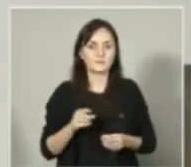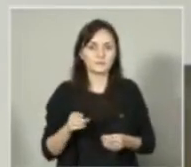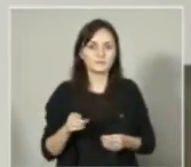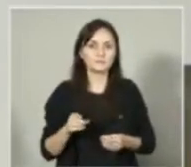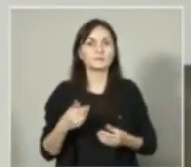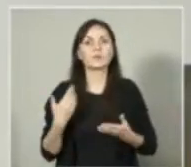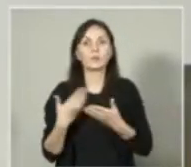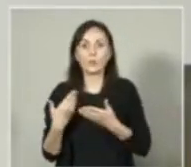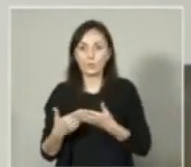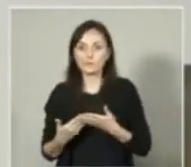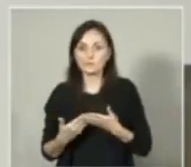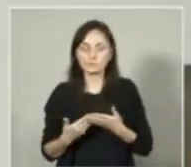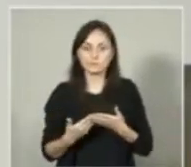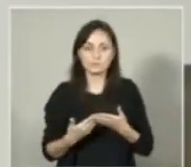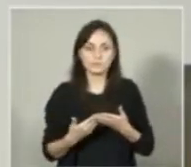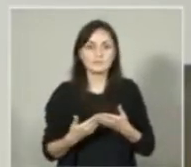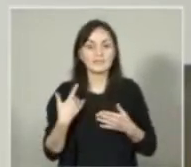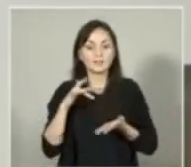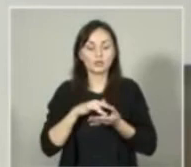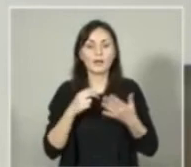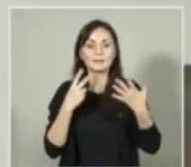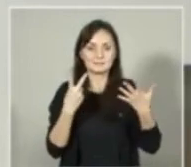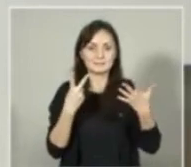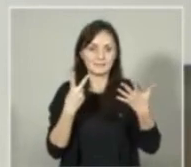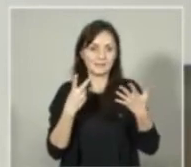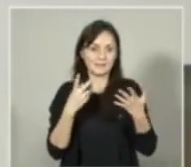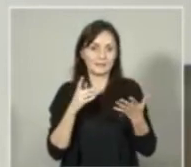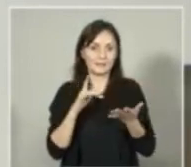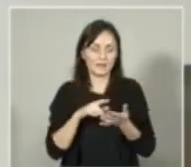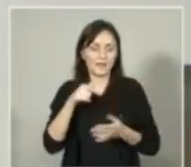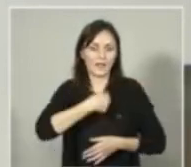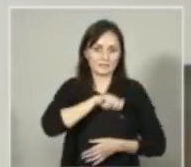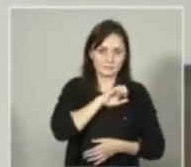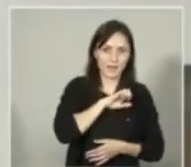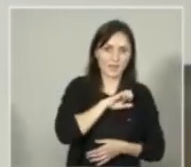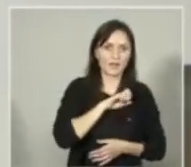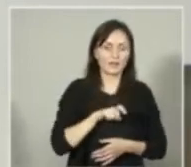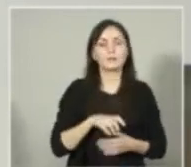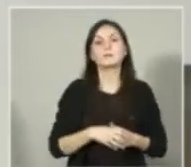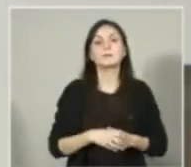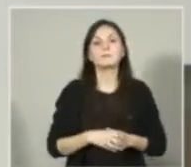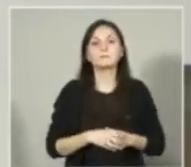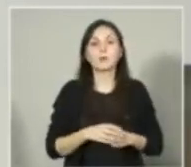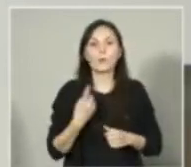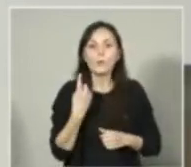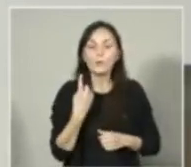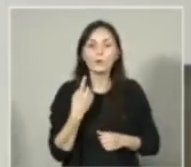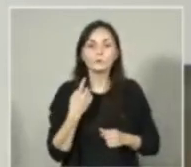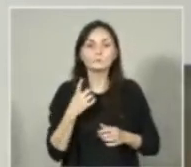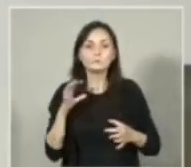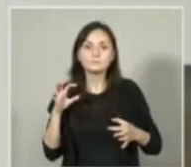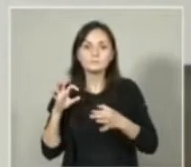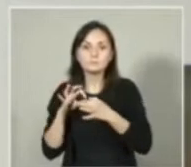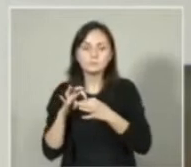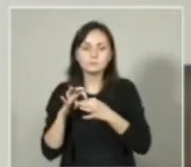hi ha documentats almenys 7 casos d'enviaments de material bèl·lic fabricat a Espanya a zones en conflicte, i un d'ells té com a escenari la